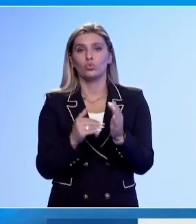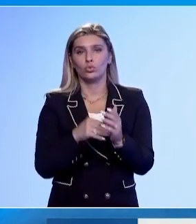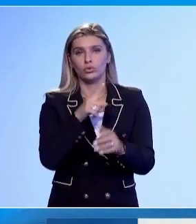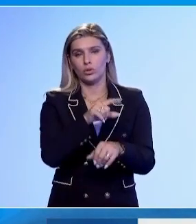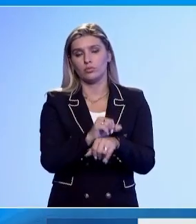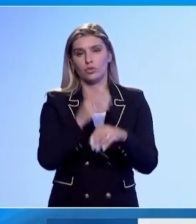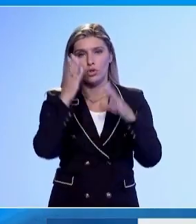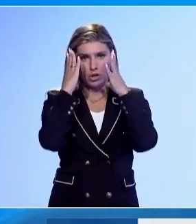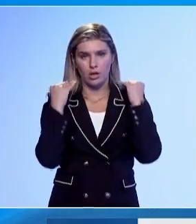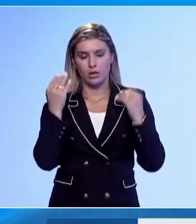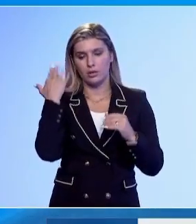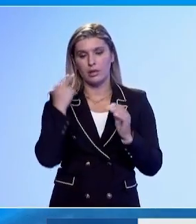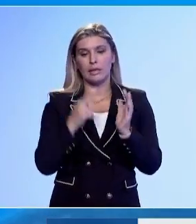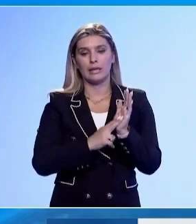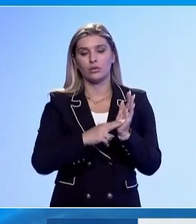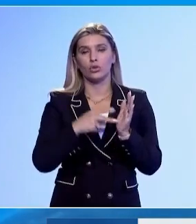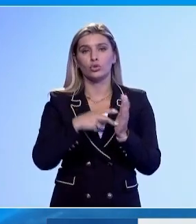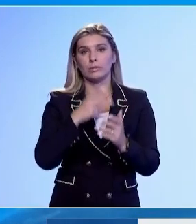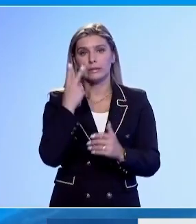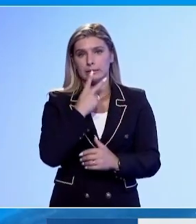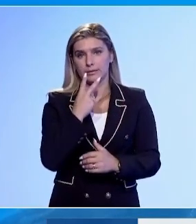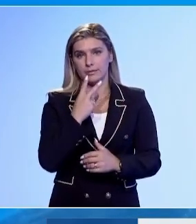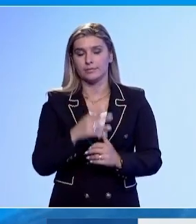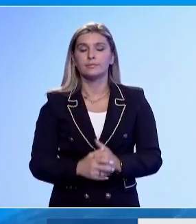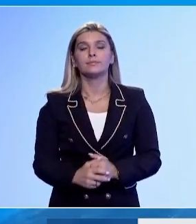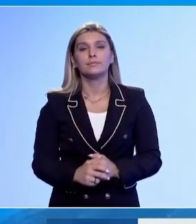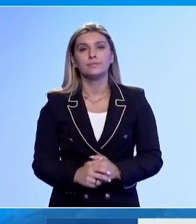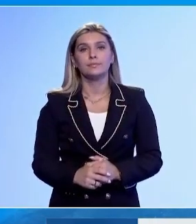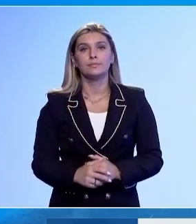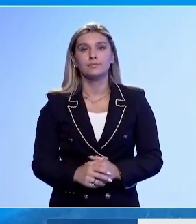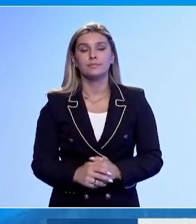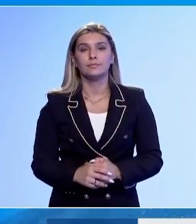nga nëntori i vitit 2020.